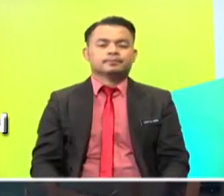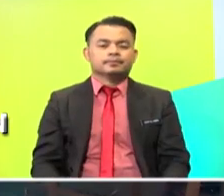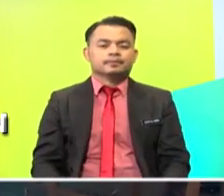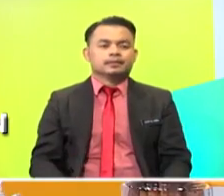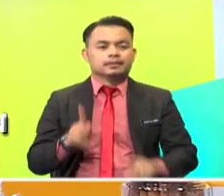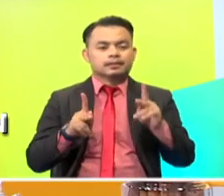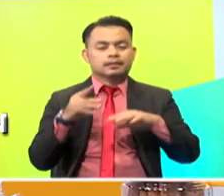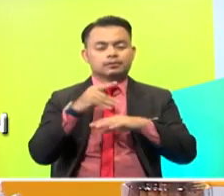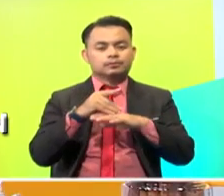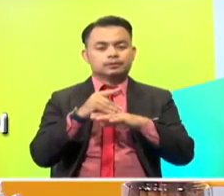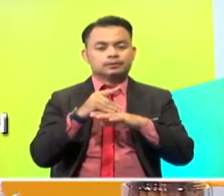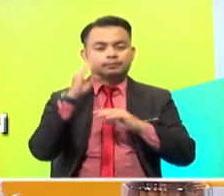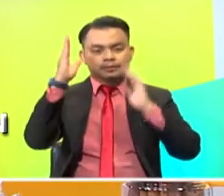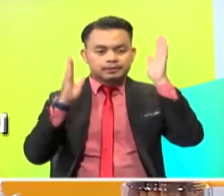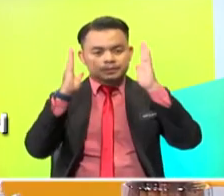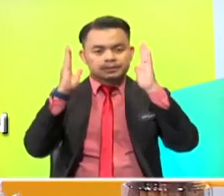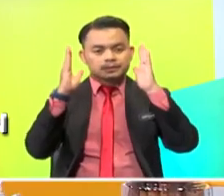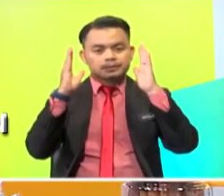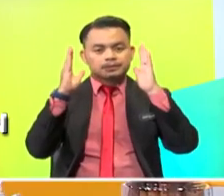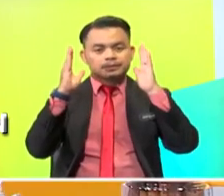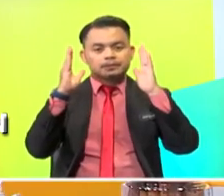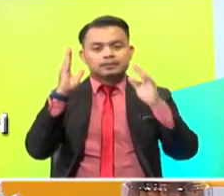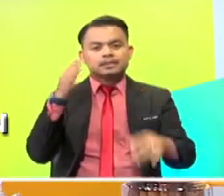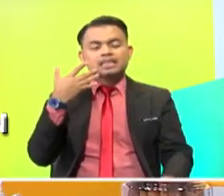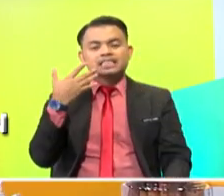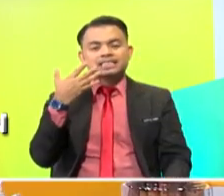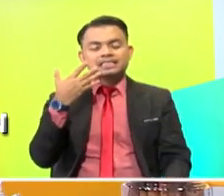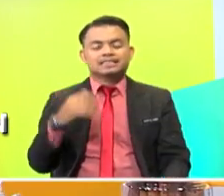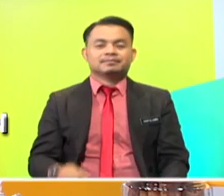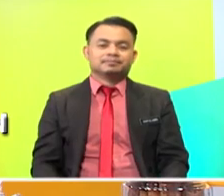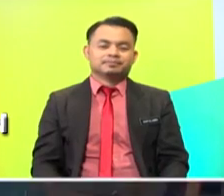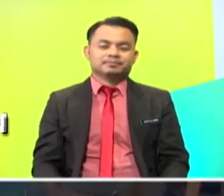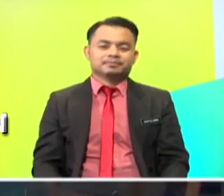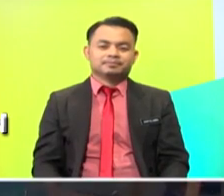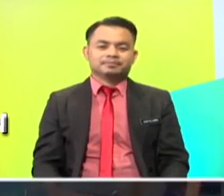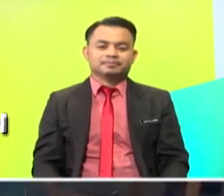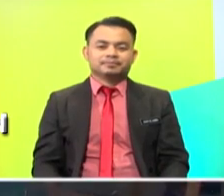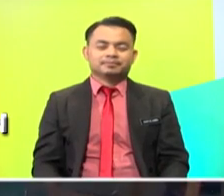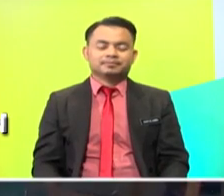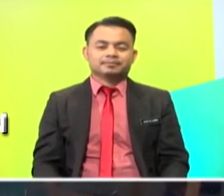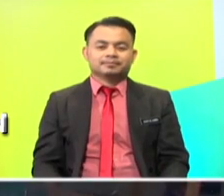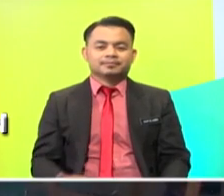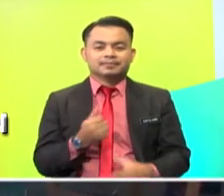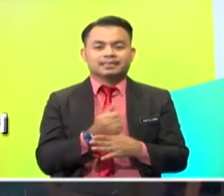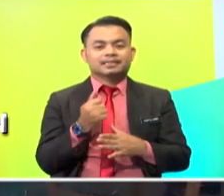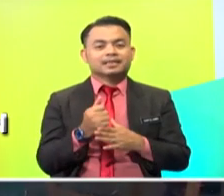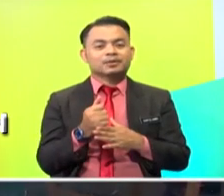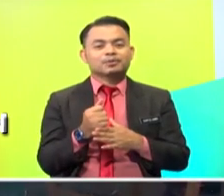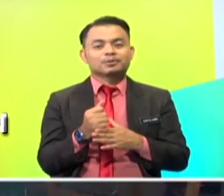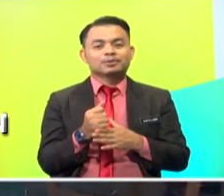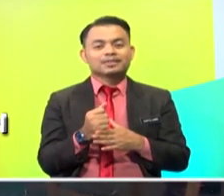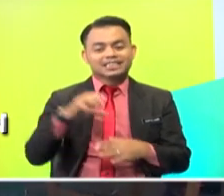MI yili tak kejagung alamat Saida salah kicap sego Saito kedinginan